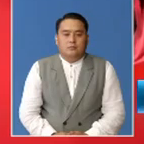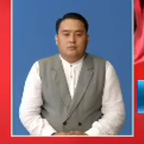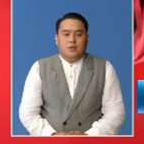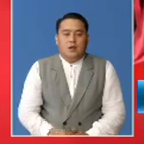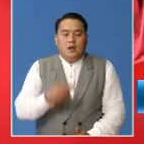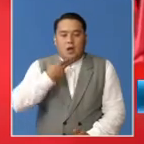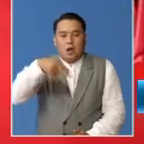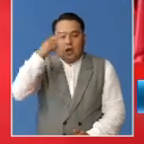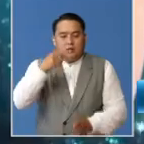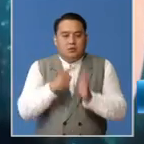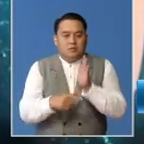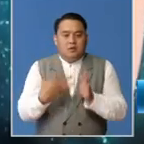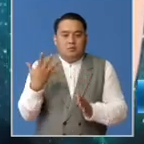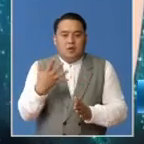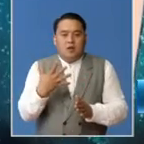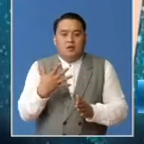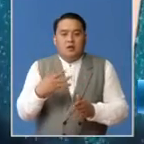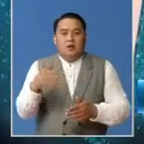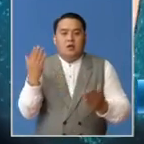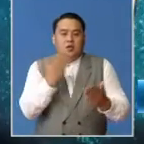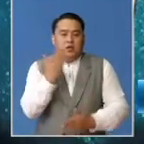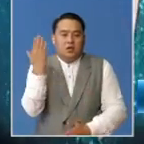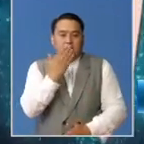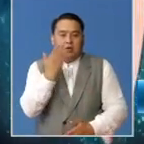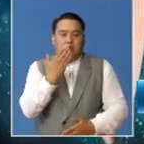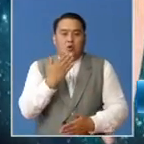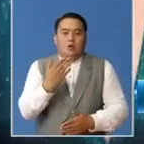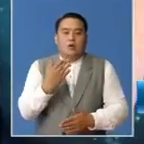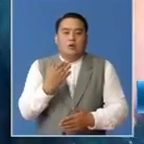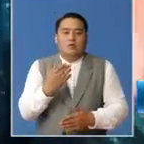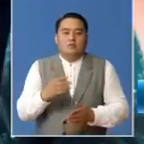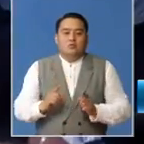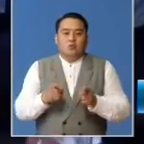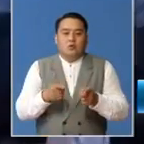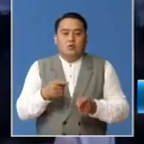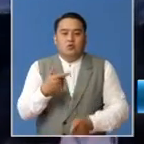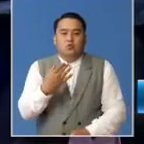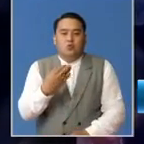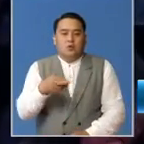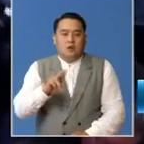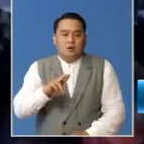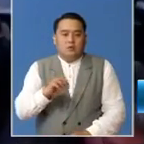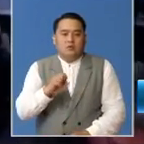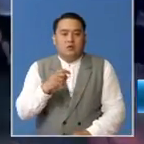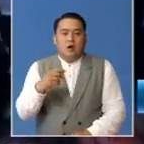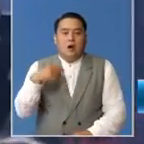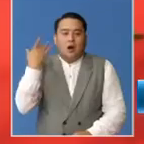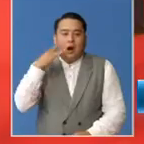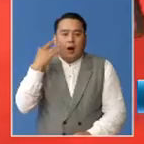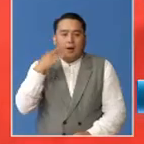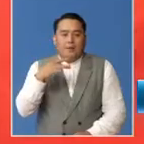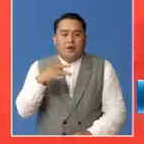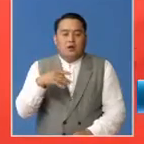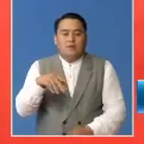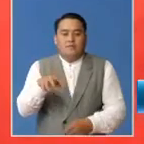На юбилейном 75-м Венецианском кинофестивале в борьбу за «Золотого льва» вступает Джулиан Шнабель. Американский режиссер представил